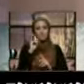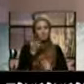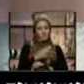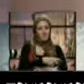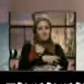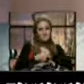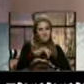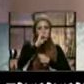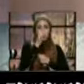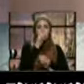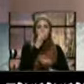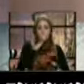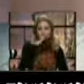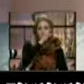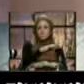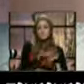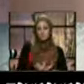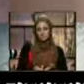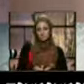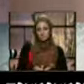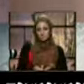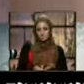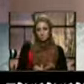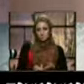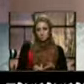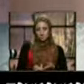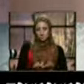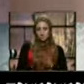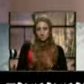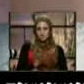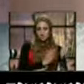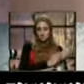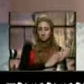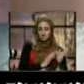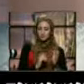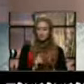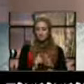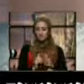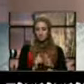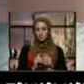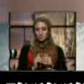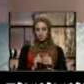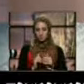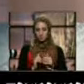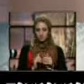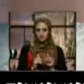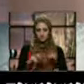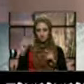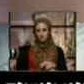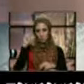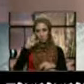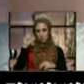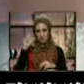مثال 90% يعني مش عايز يعني أجزم يعني إلا في رمضان طبعا، من المسلمين